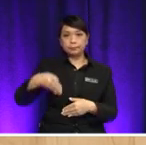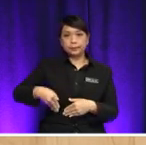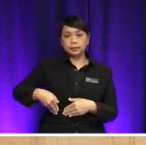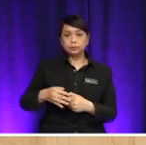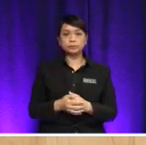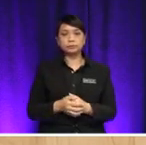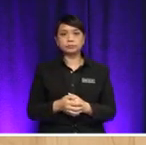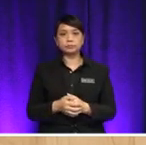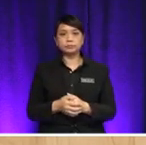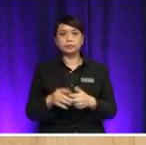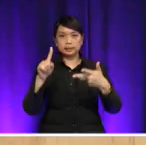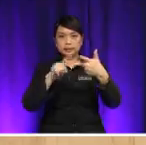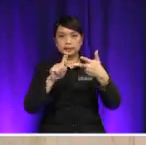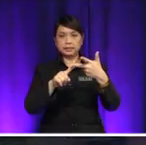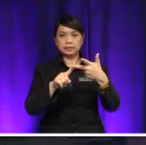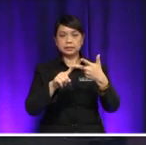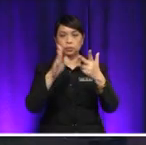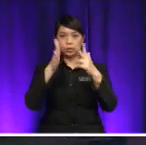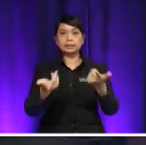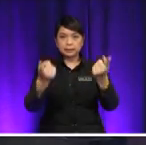kadar pelancong ke Malaysia Oke